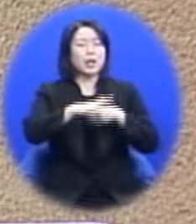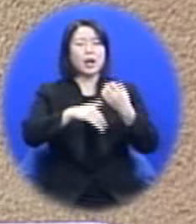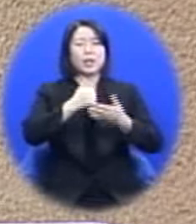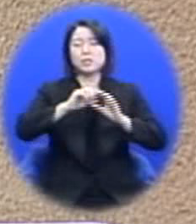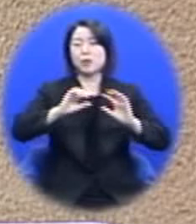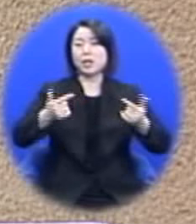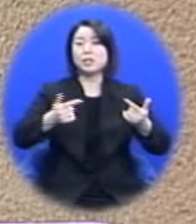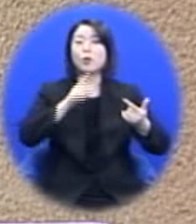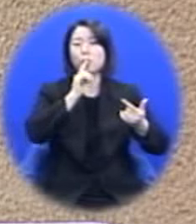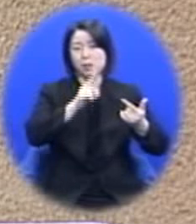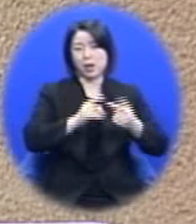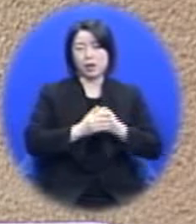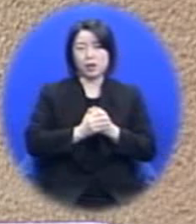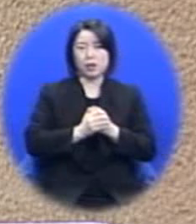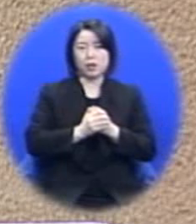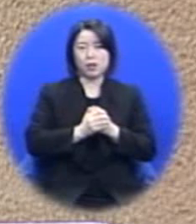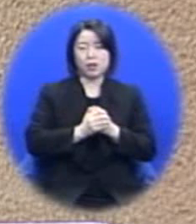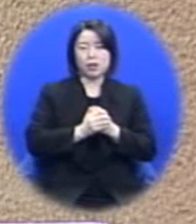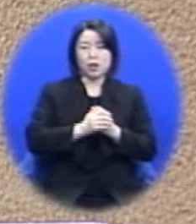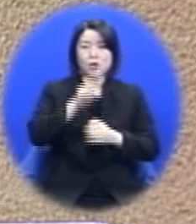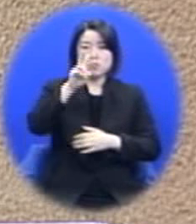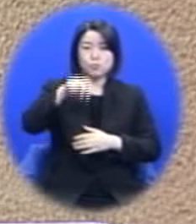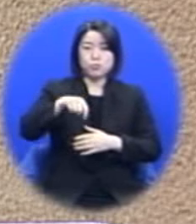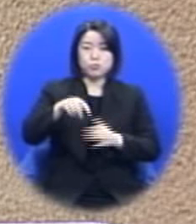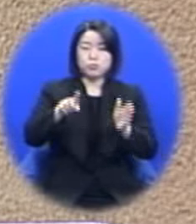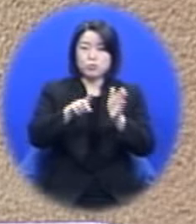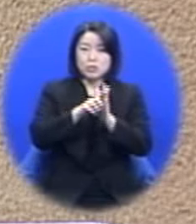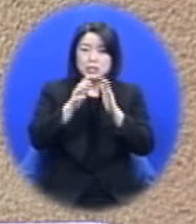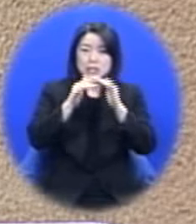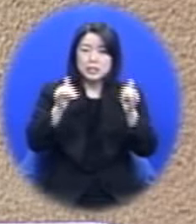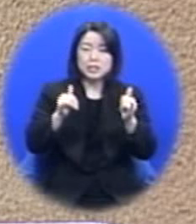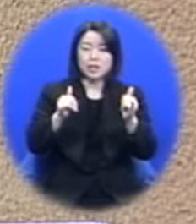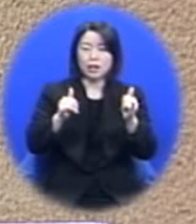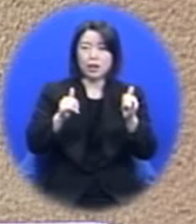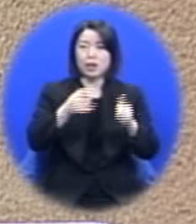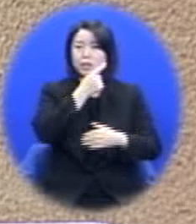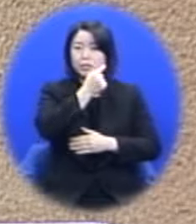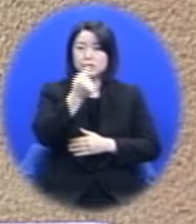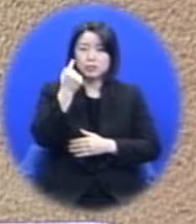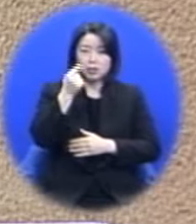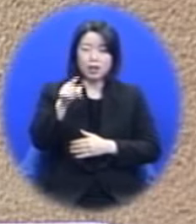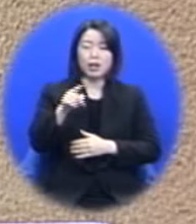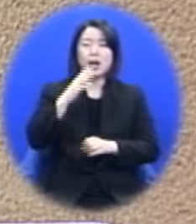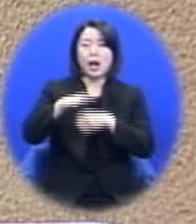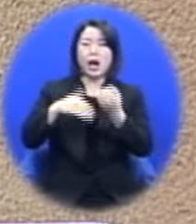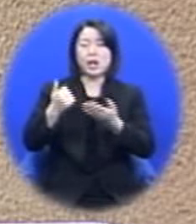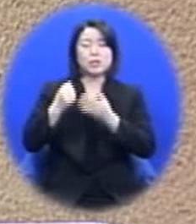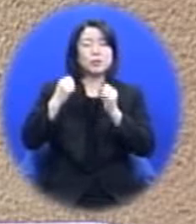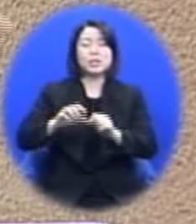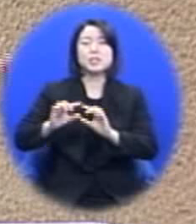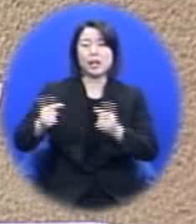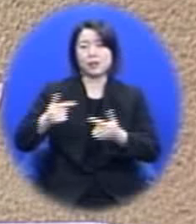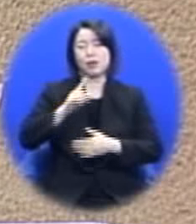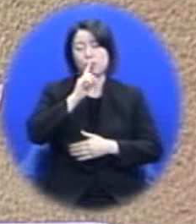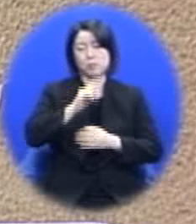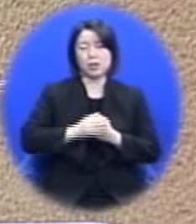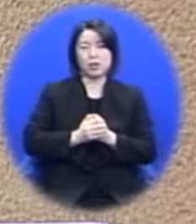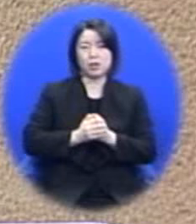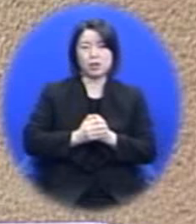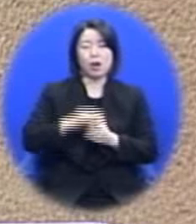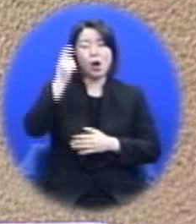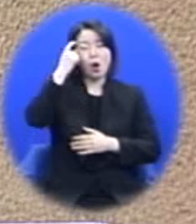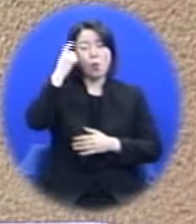하는 근거 중에 하나가 이 세상에 있는 악입니다. 하나님이 왜 악을 그냥 내버려 두실까?